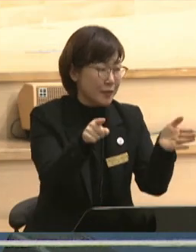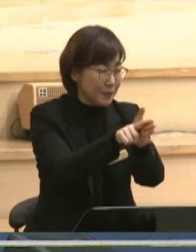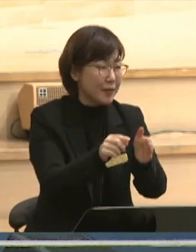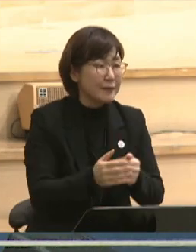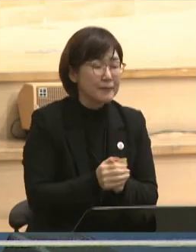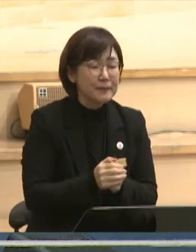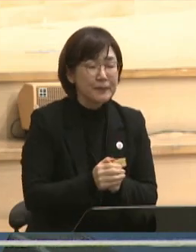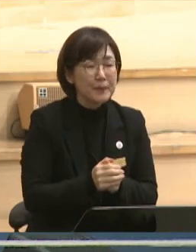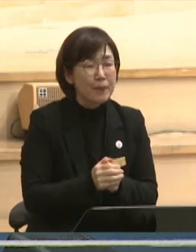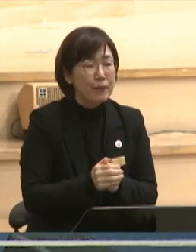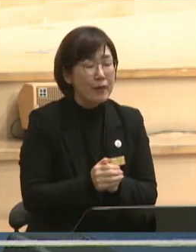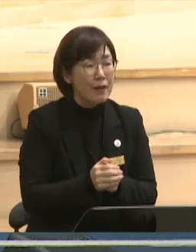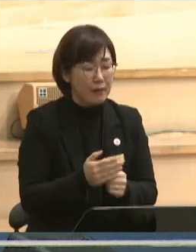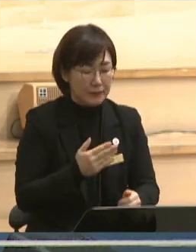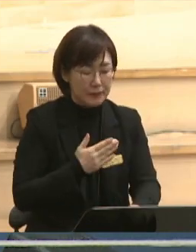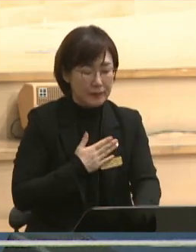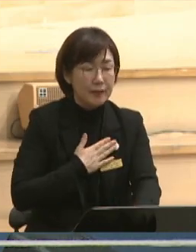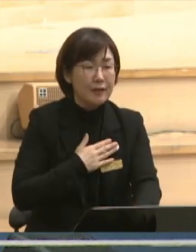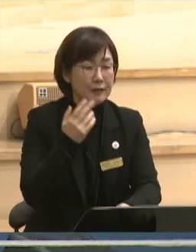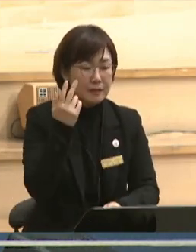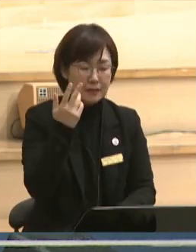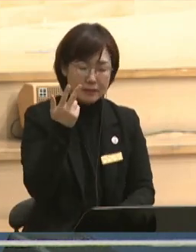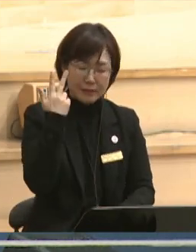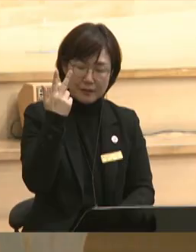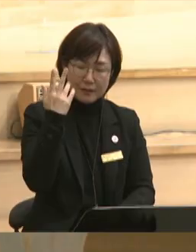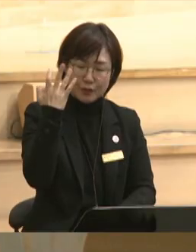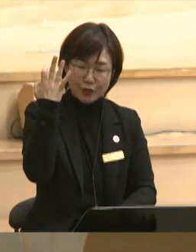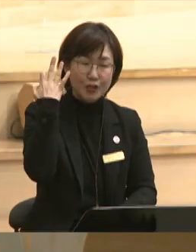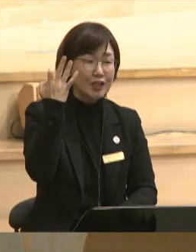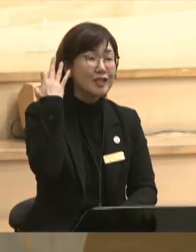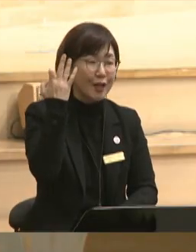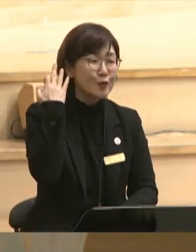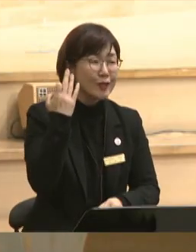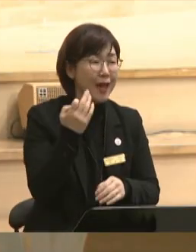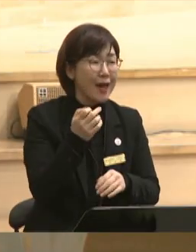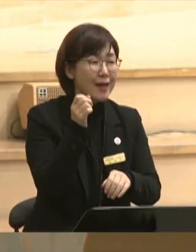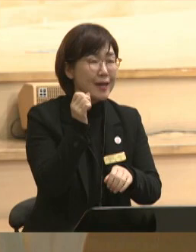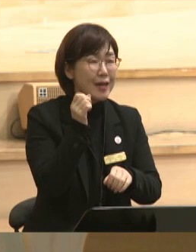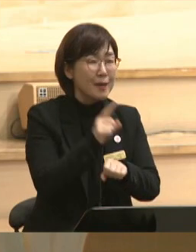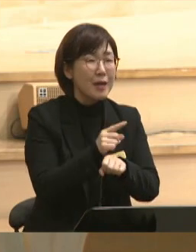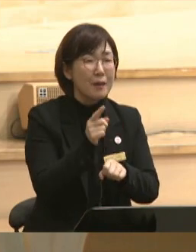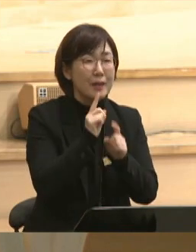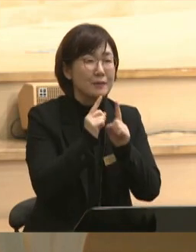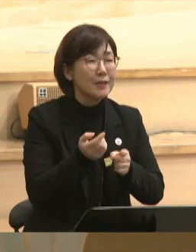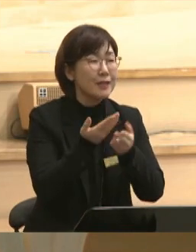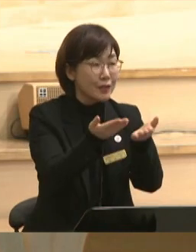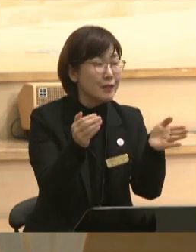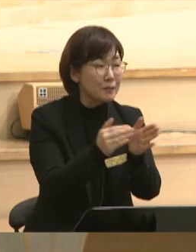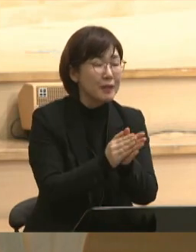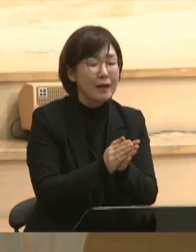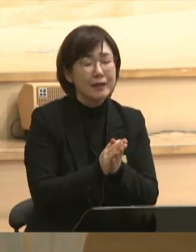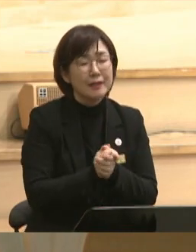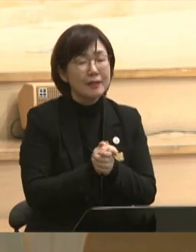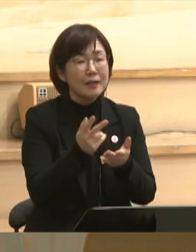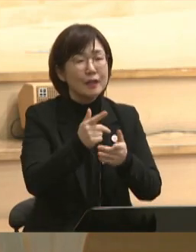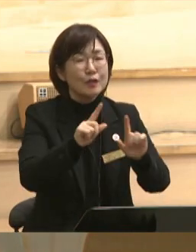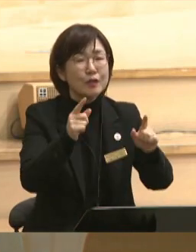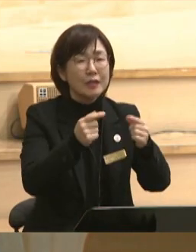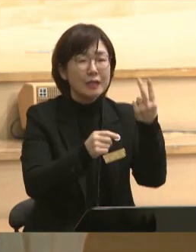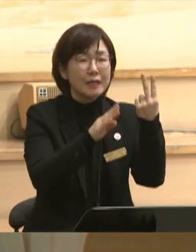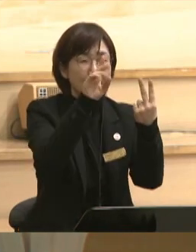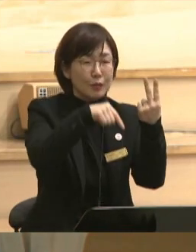제가 한 지지난 주였던 것 같아요 2주 전에 주일 2부 예배에서 삼위일체적 사랑으로